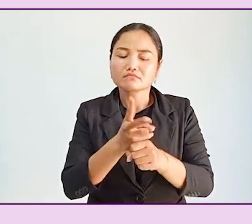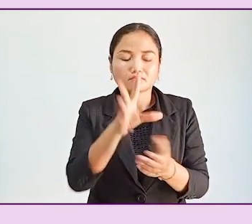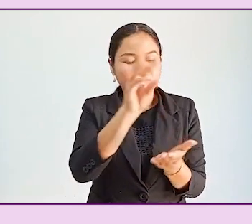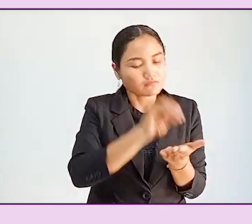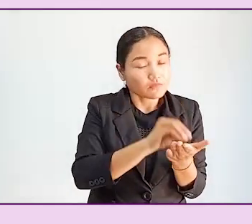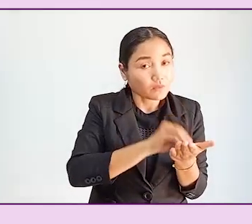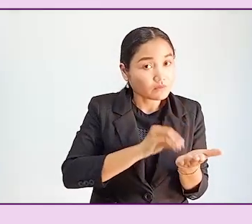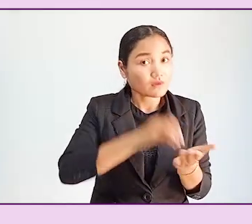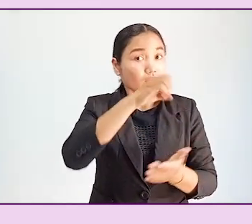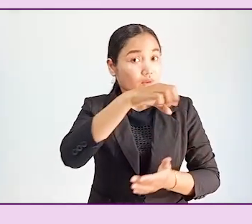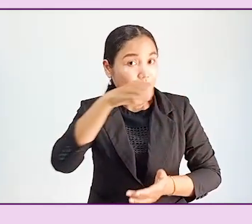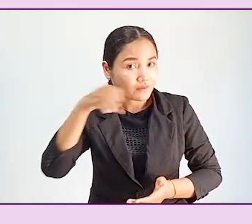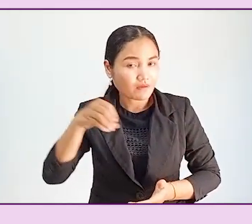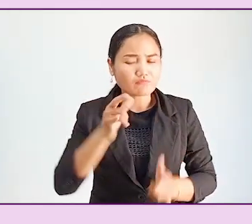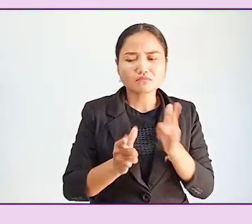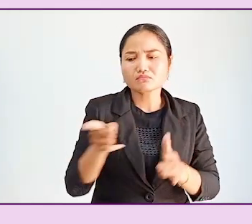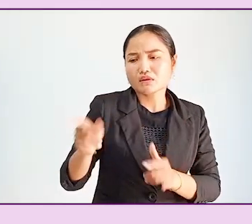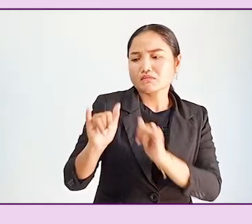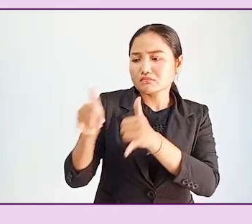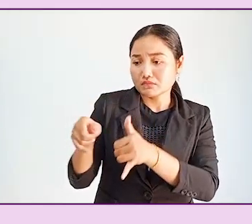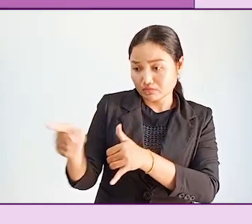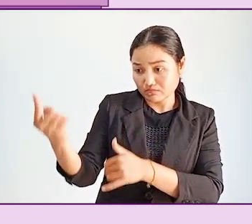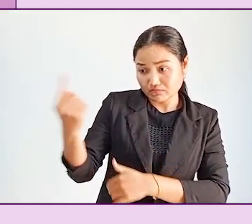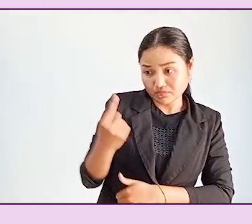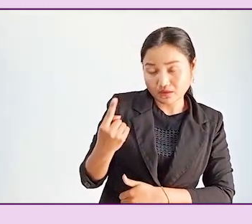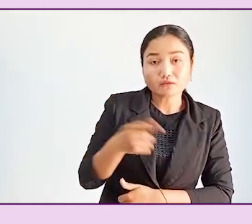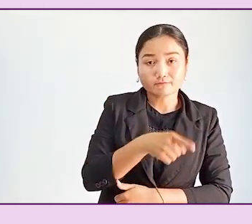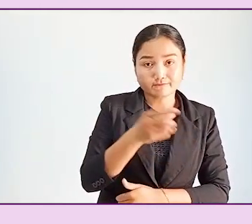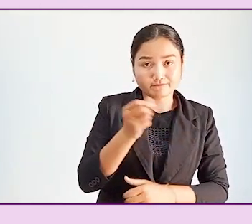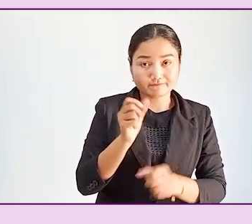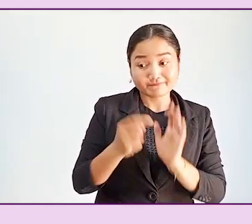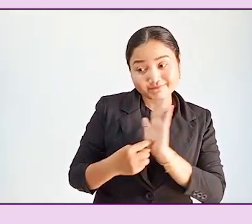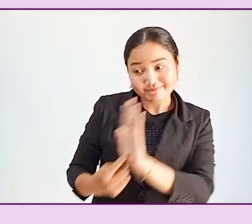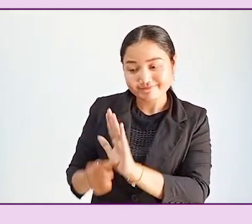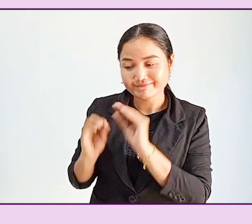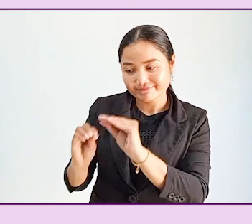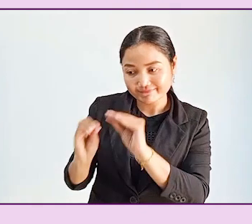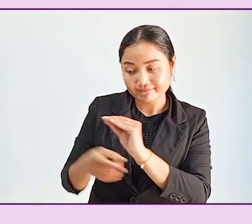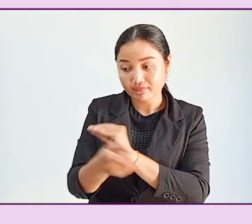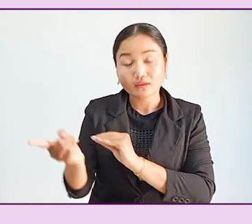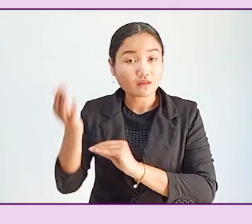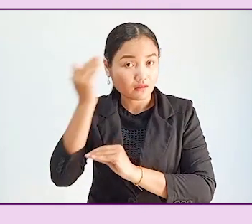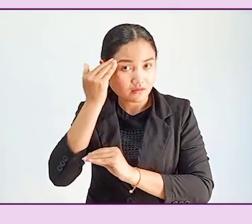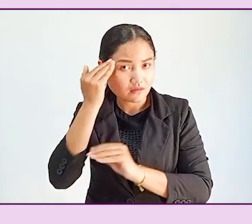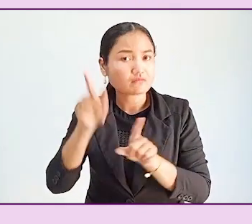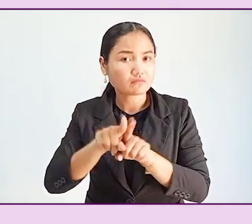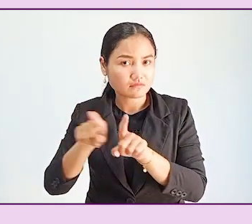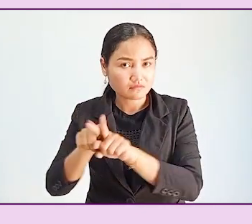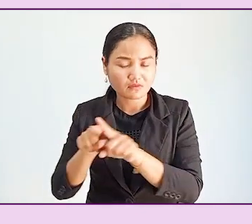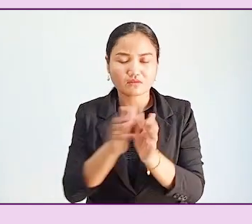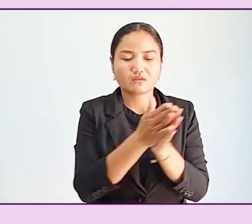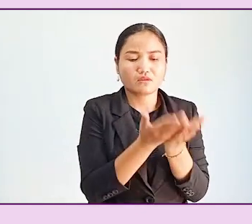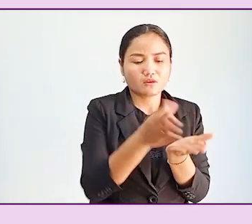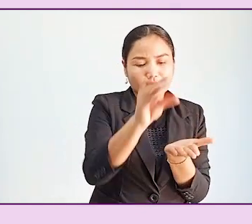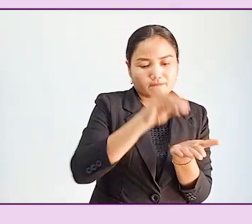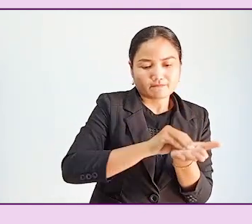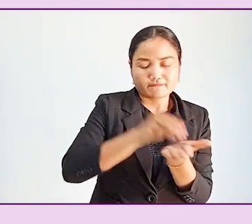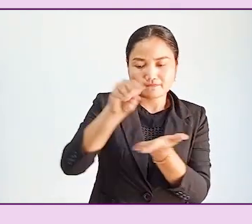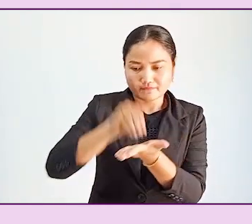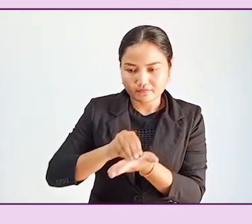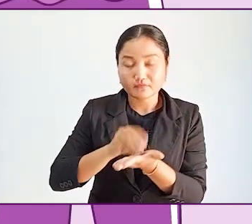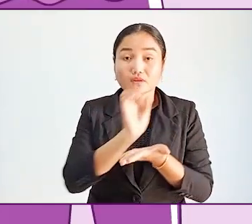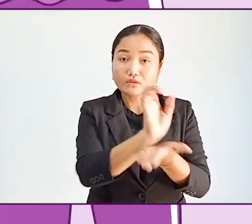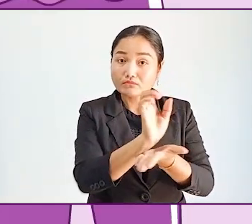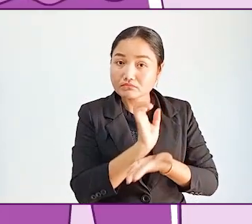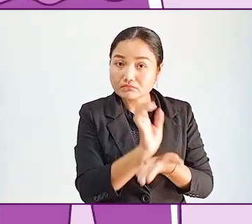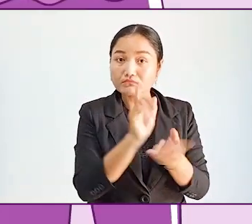ngay. Bà sân chìa miền bọc lật rưu một nốt một chùi lụa nét. Nhẹ có trời bấm riêng, nâng bạp vụ kế, ai có trời ro chùm nấu chùm nái rồi bỏ nẹ